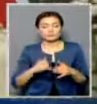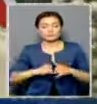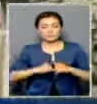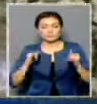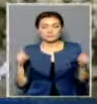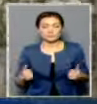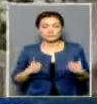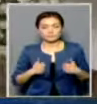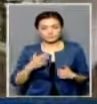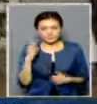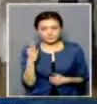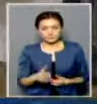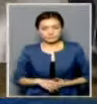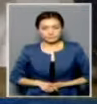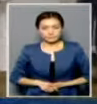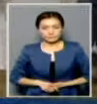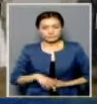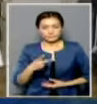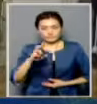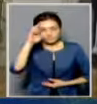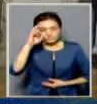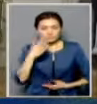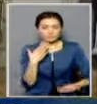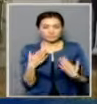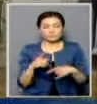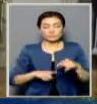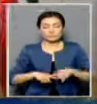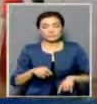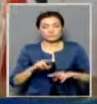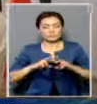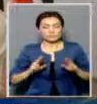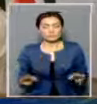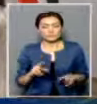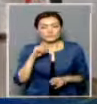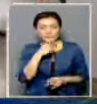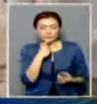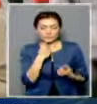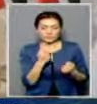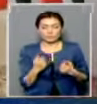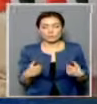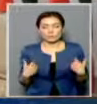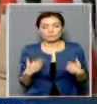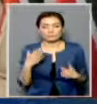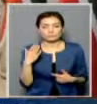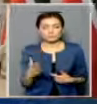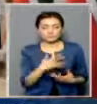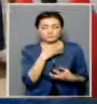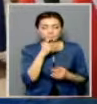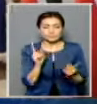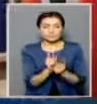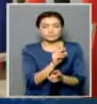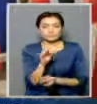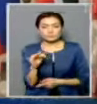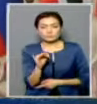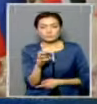көкжиегін барынша кеңейтуге бейілді. Екі елдің ағайындық қарым-қатынасы экономикалық байланысты нығайтуға үлкен сеп. Кездесу соңында